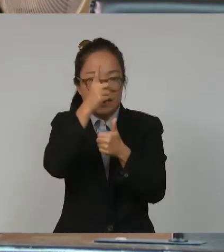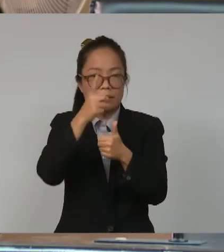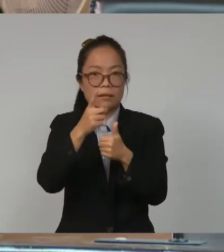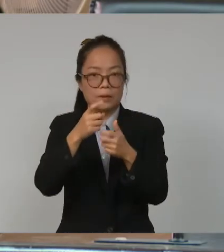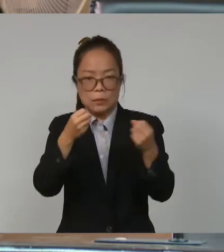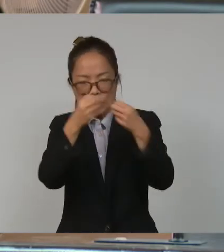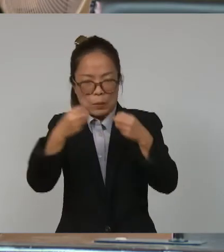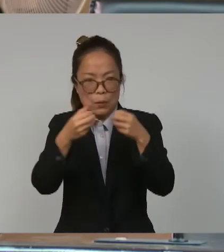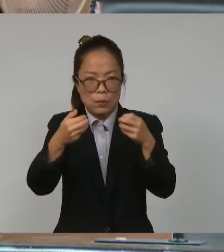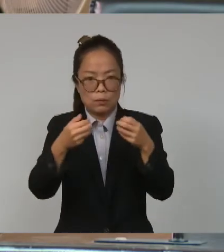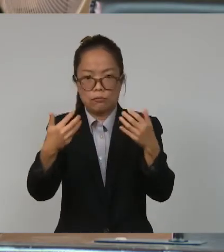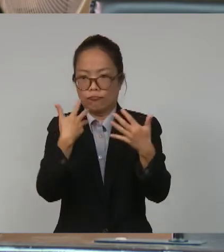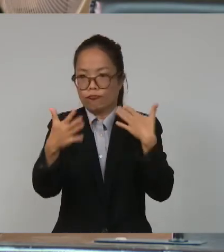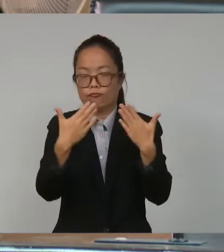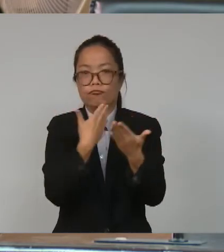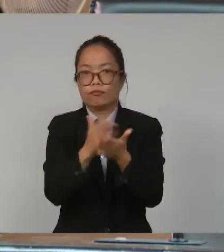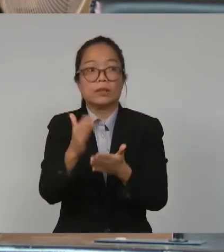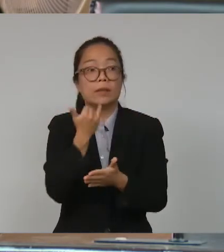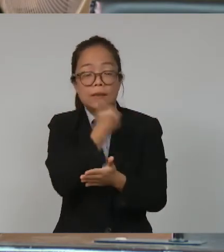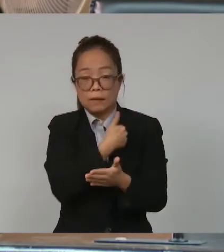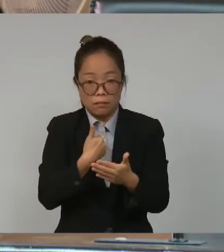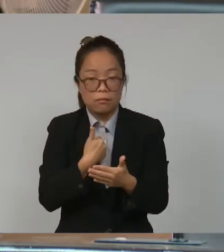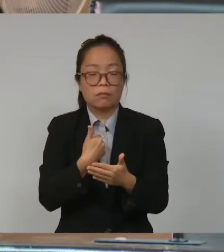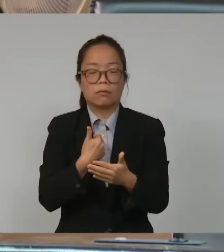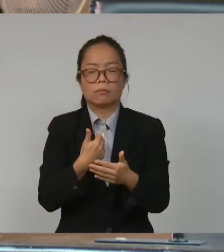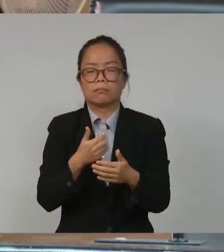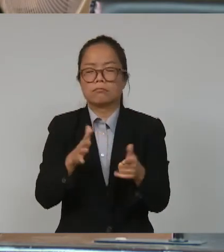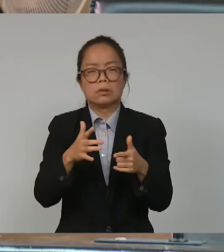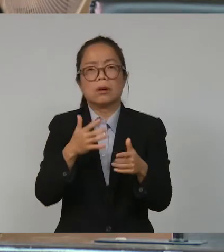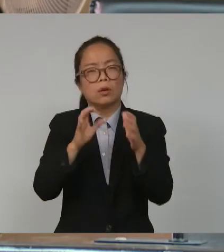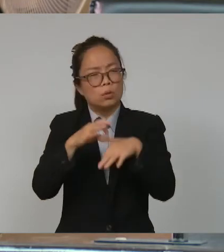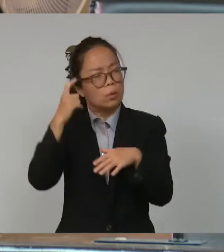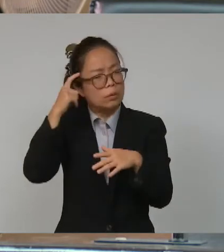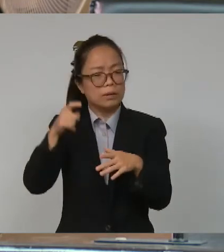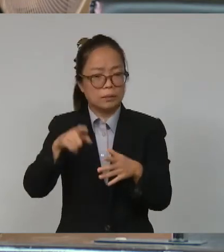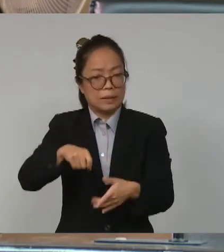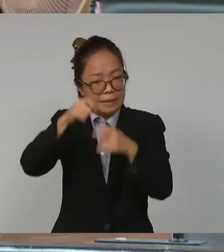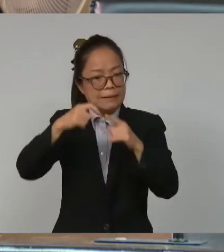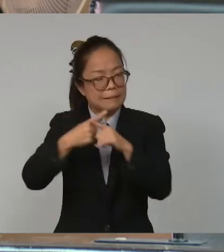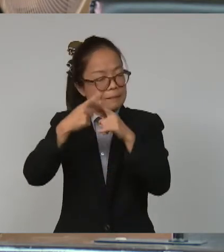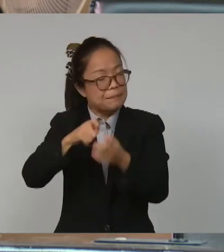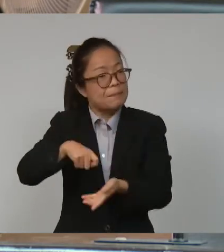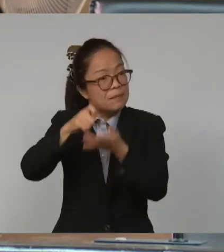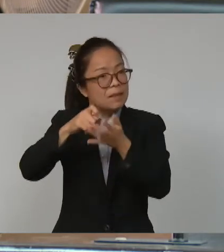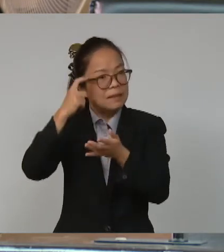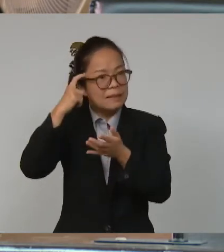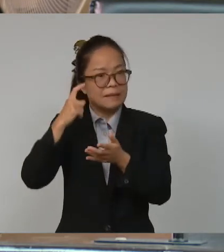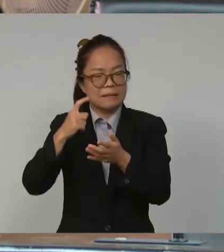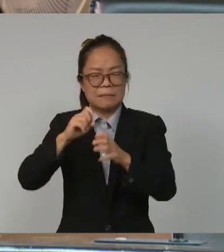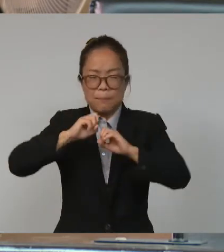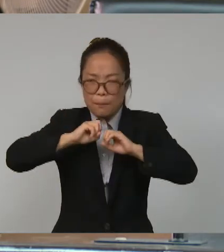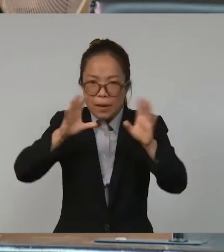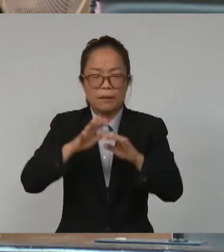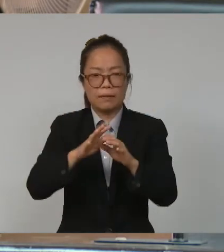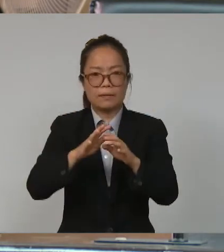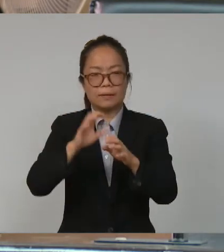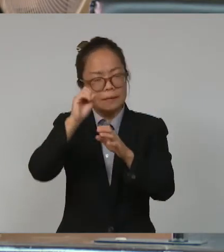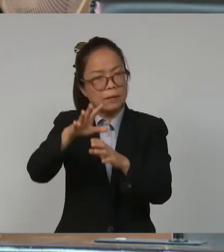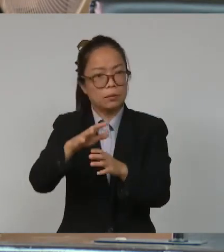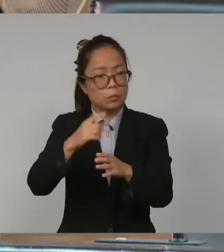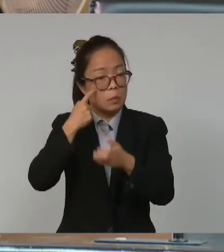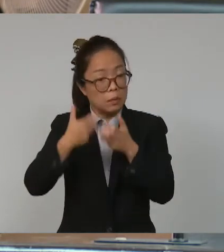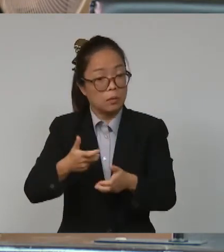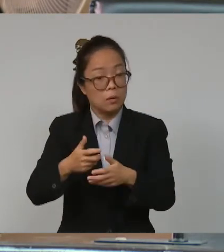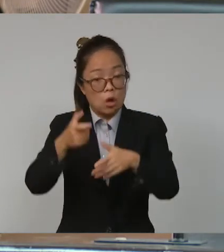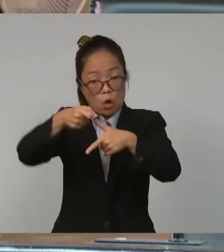厘清的啊。所以我第一个争点呢，非常就是强烈的呼吁啊，就是作为公